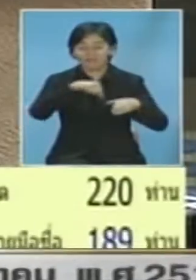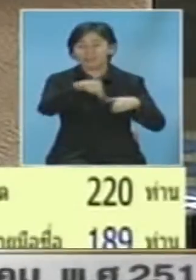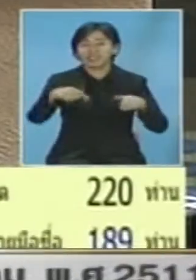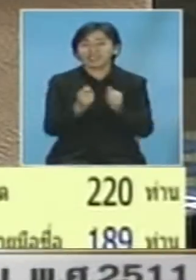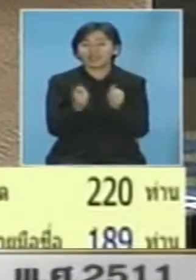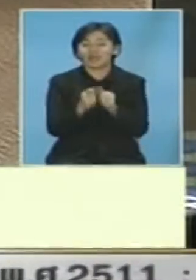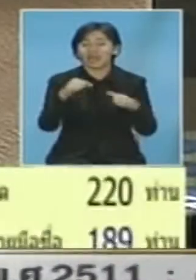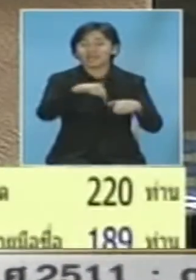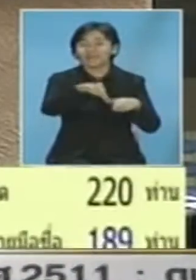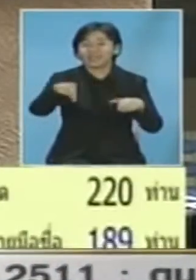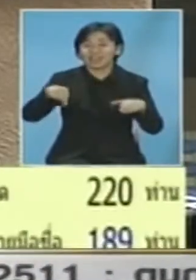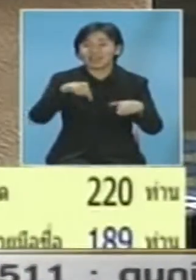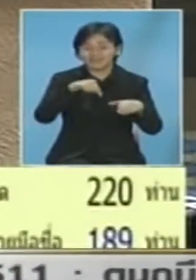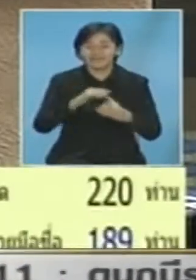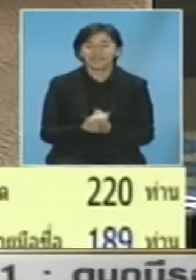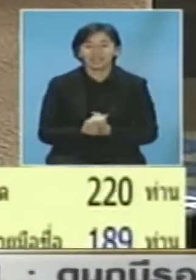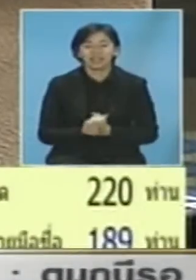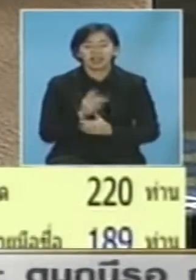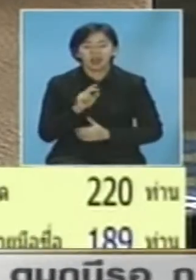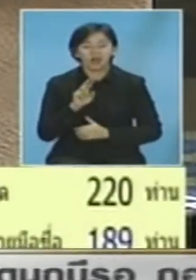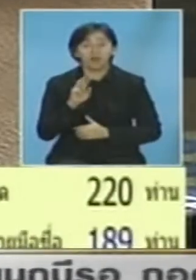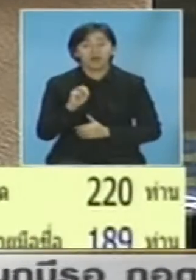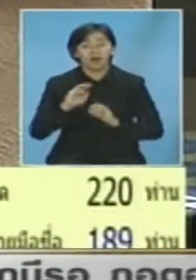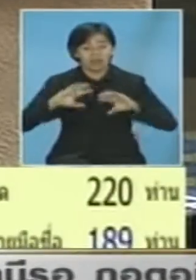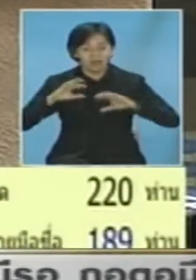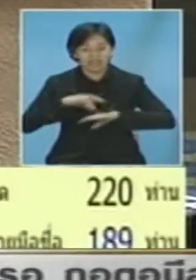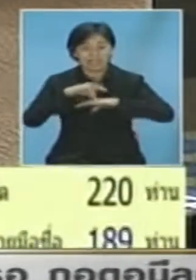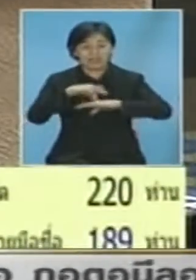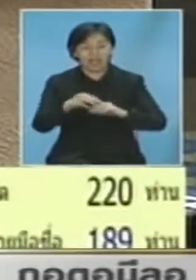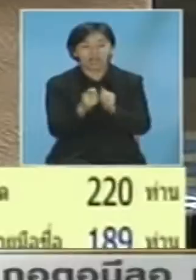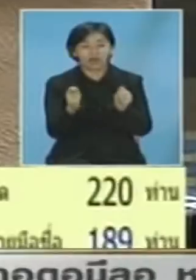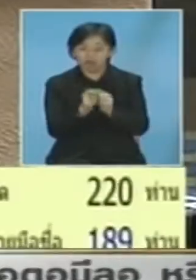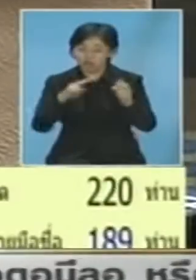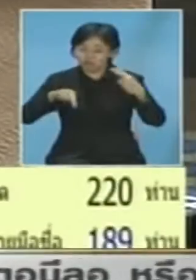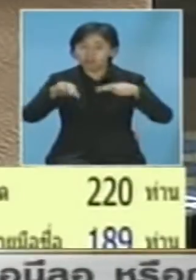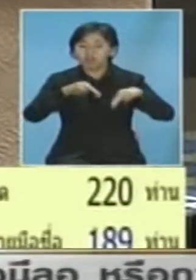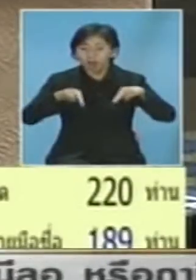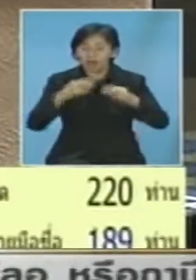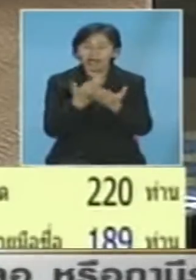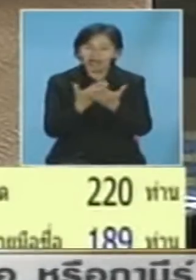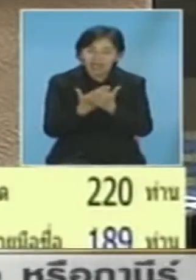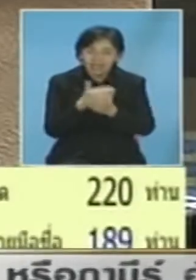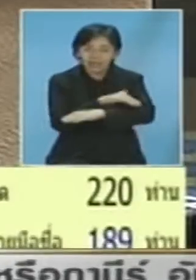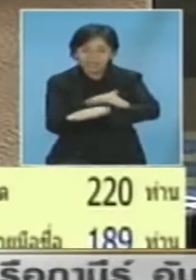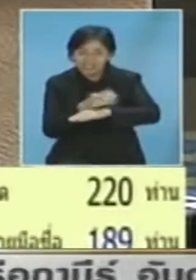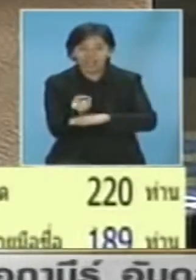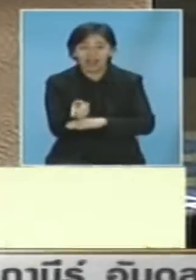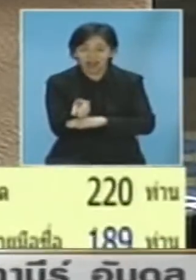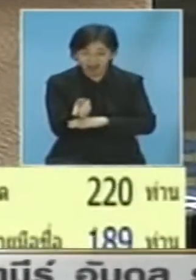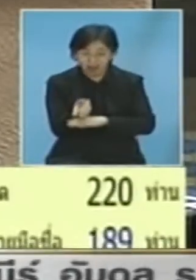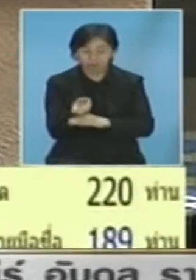งจากคณะรัฐบาลเองให้มีอำนาจหน้าที่ในเรื่องของการปิดบั